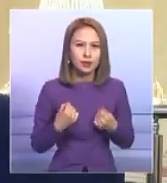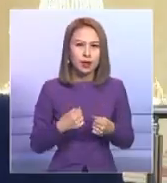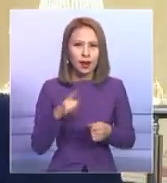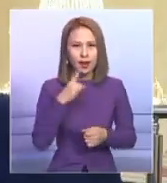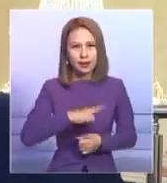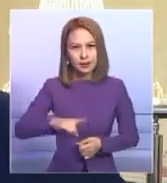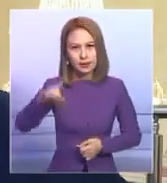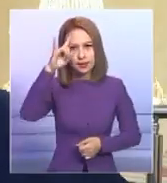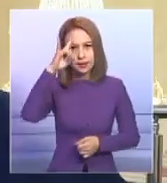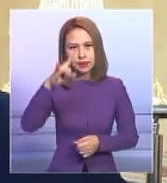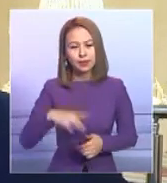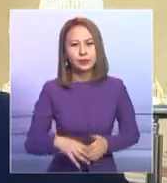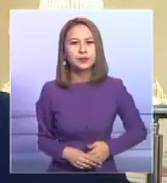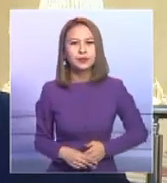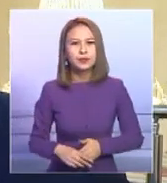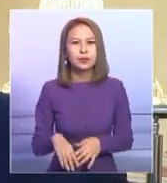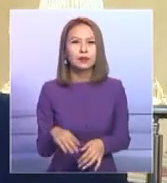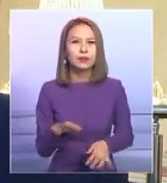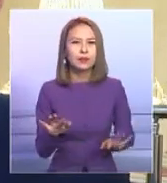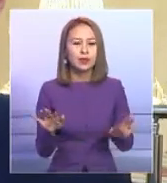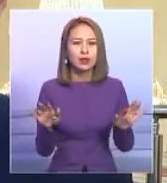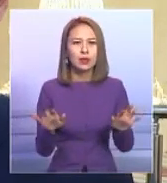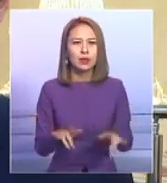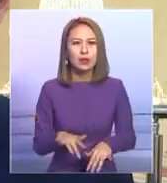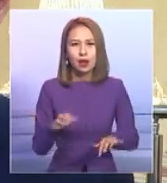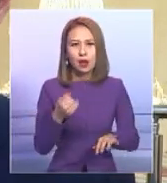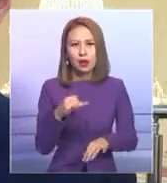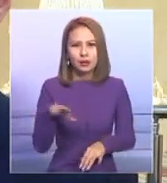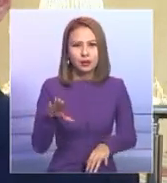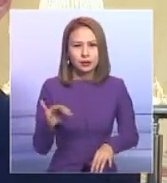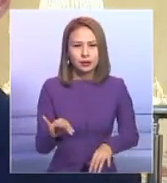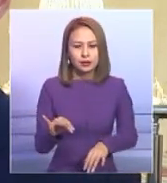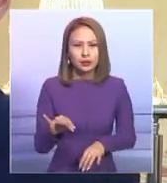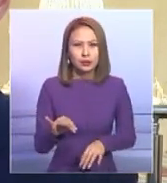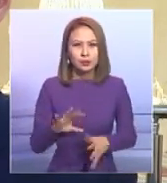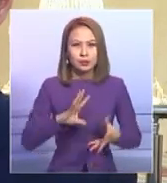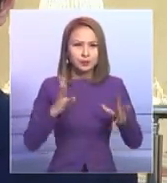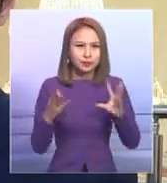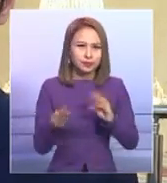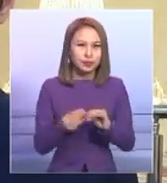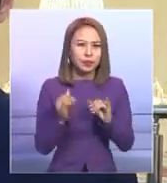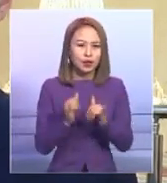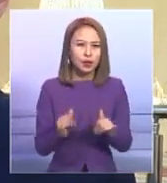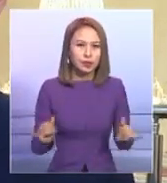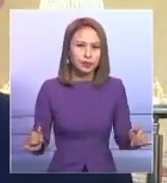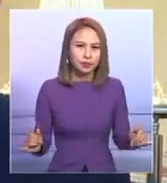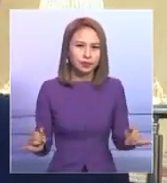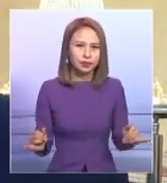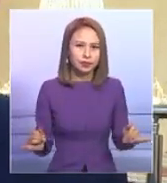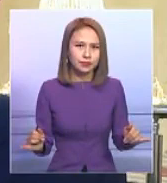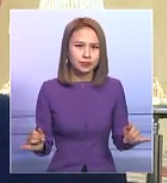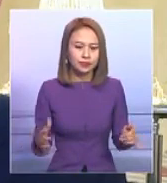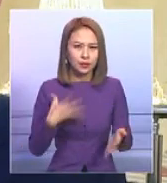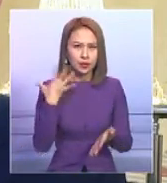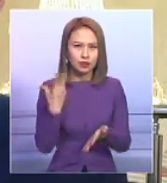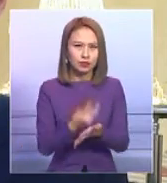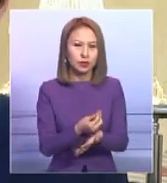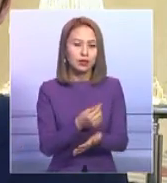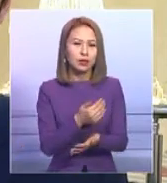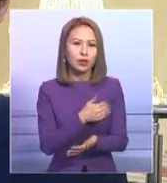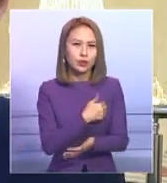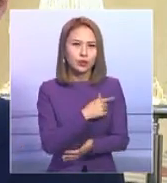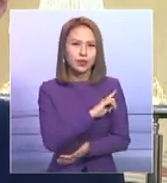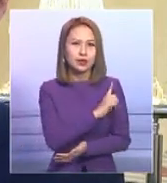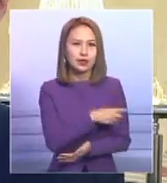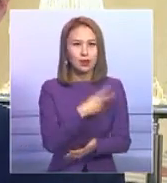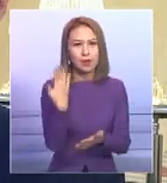Қазақстанда IT технология индустриясы бай дамытып, сол өз күшімді салмақшымын